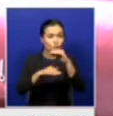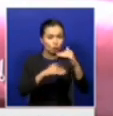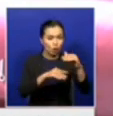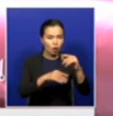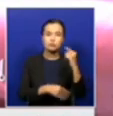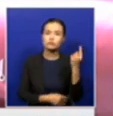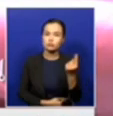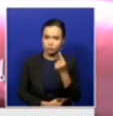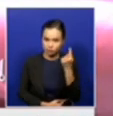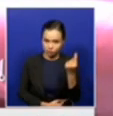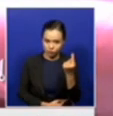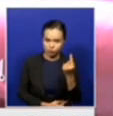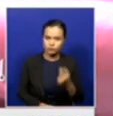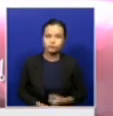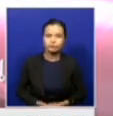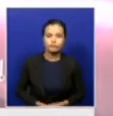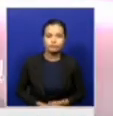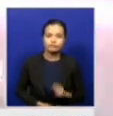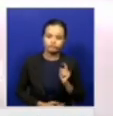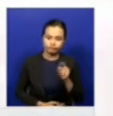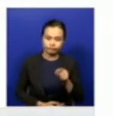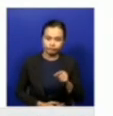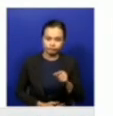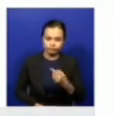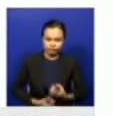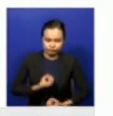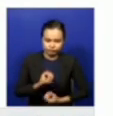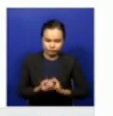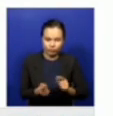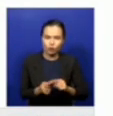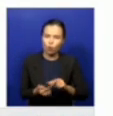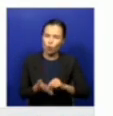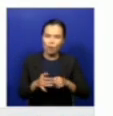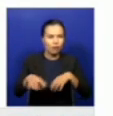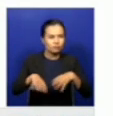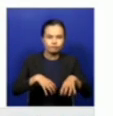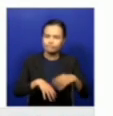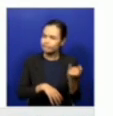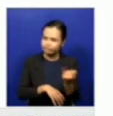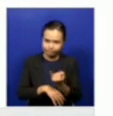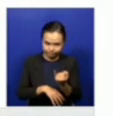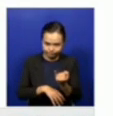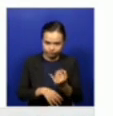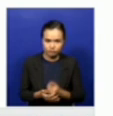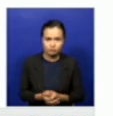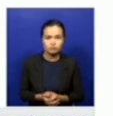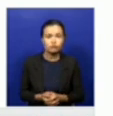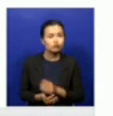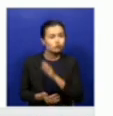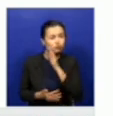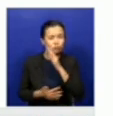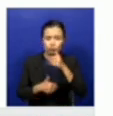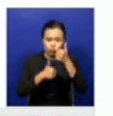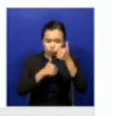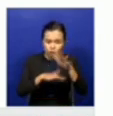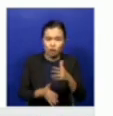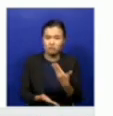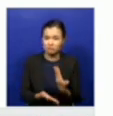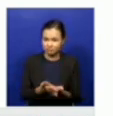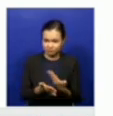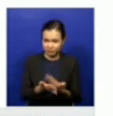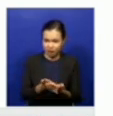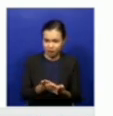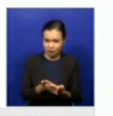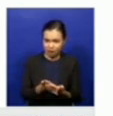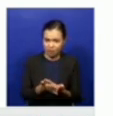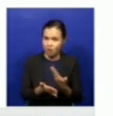ที่ยวตรงนี้ครับสะท้อนความล้มเหลวของการบริหารเพราะท่านปล่อยให้ค่าเงินบาทเนี่ยแข็งเ